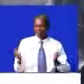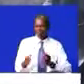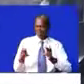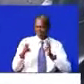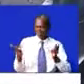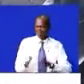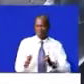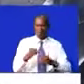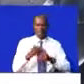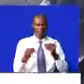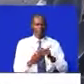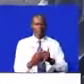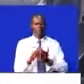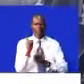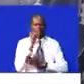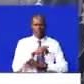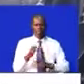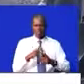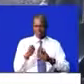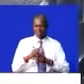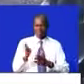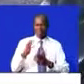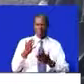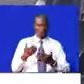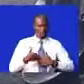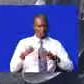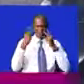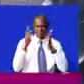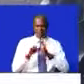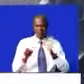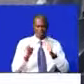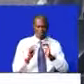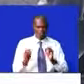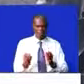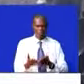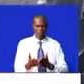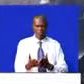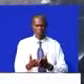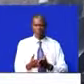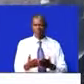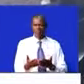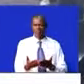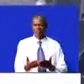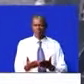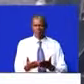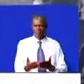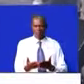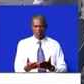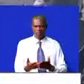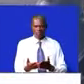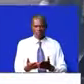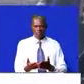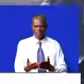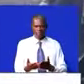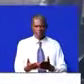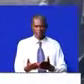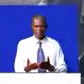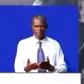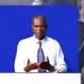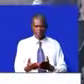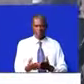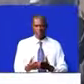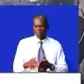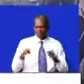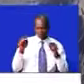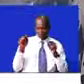Tujenge na sasa na mali sana. Patia mali nzuri tujenge kwa soko kubwa. Kwa sababu biashara ni wengi. Kwa